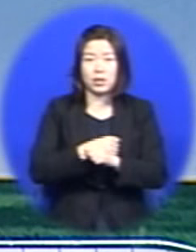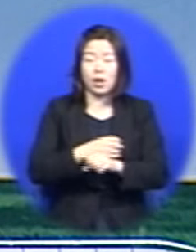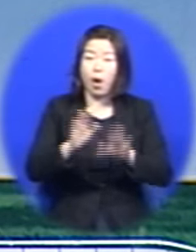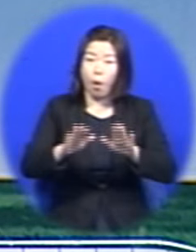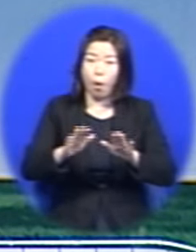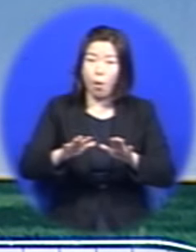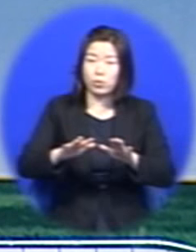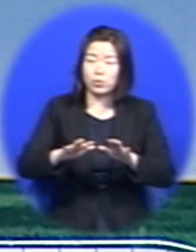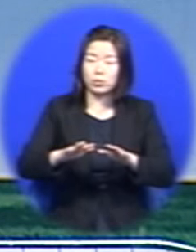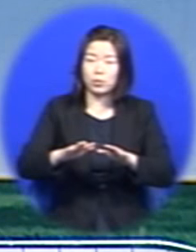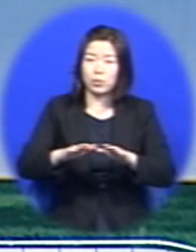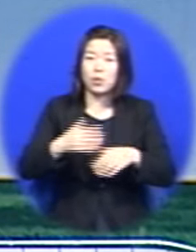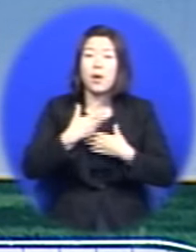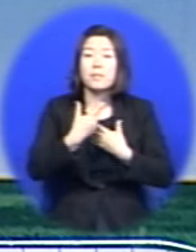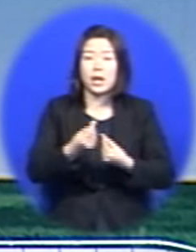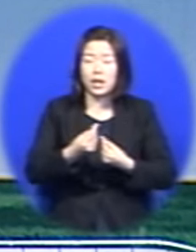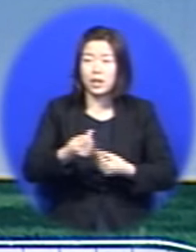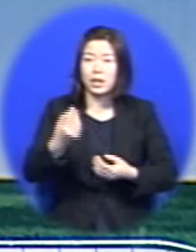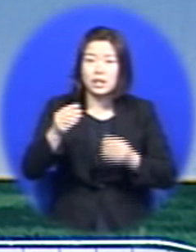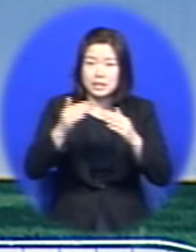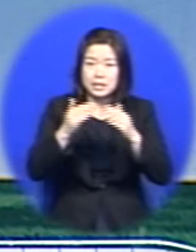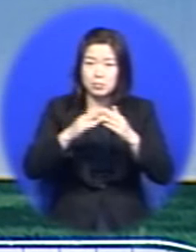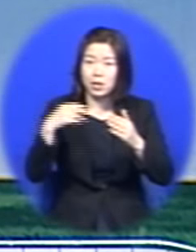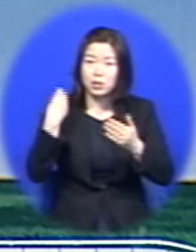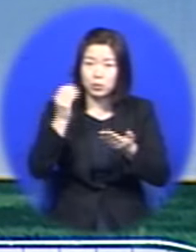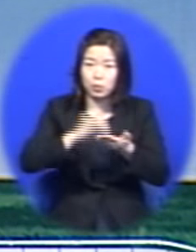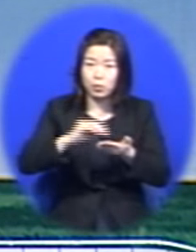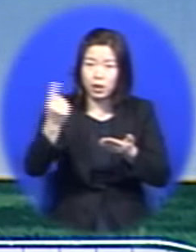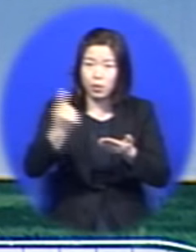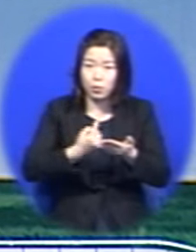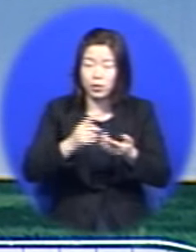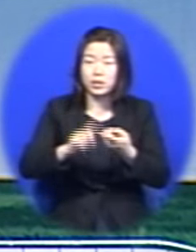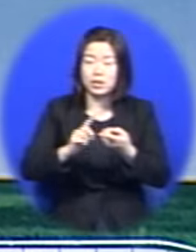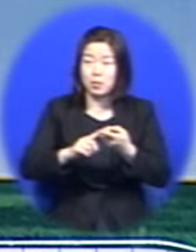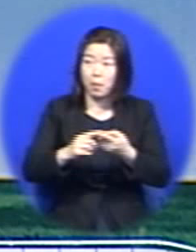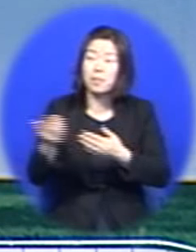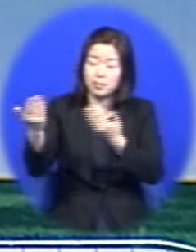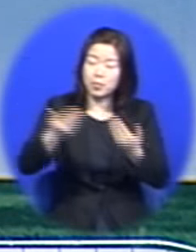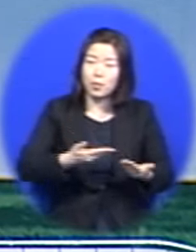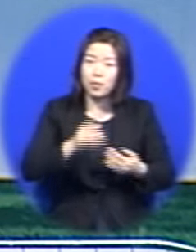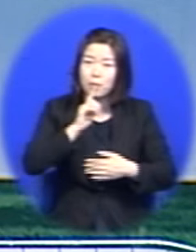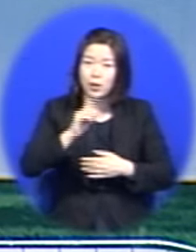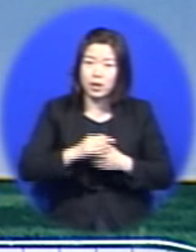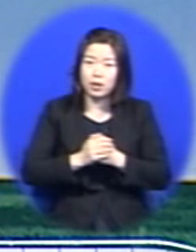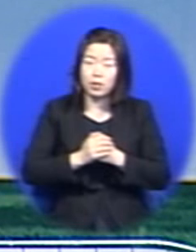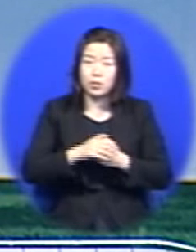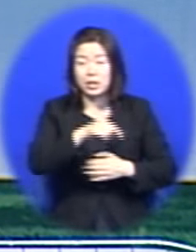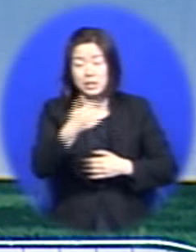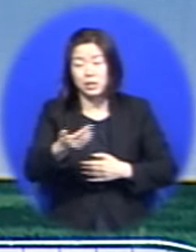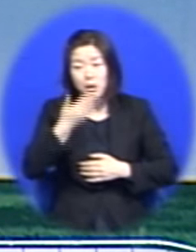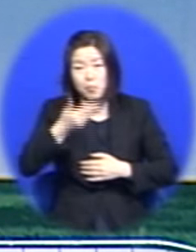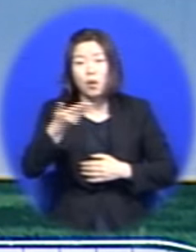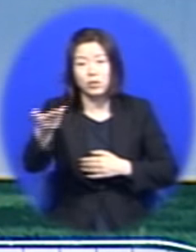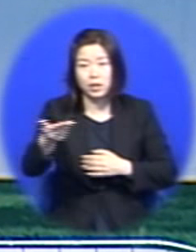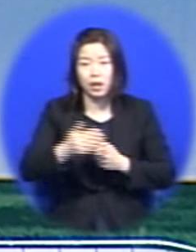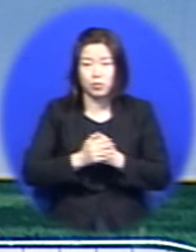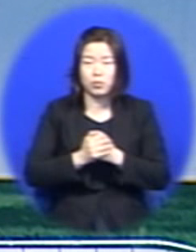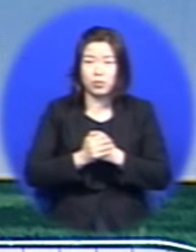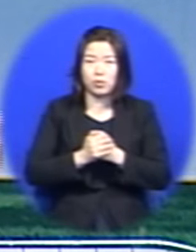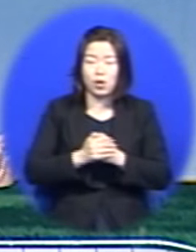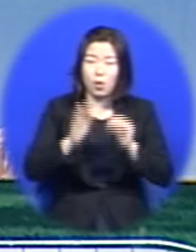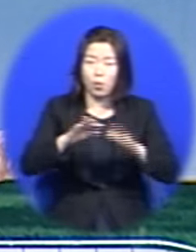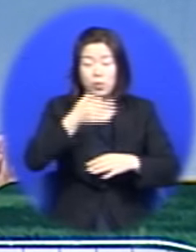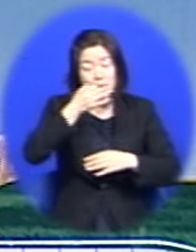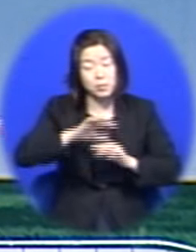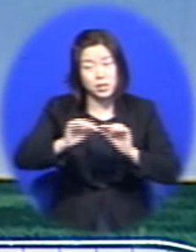오늘도 이렇게 무사히 집에 돌아온 것에 대해서 감사하면서 어서 들어오라고, 저녁을 먹으라고, 오늘